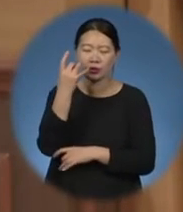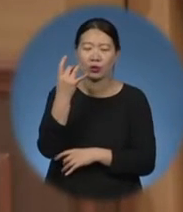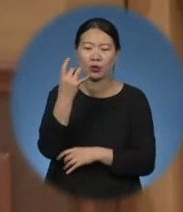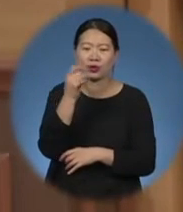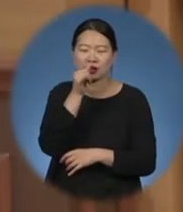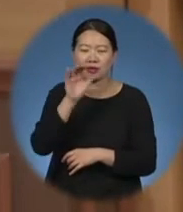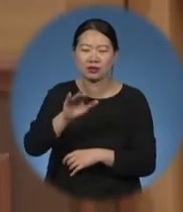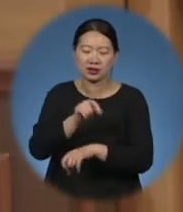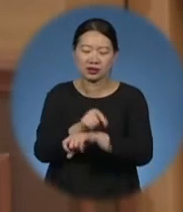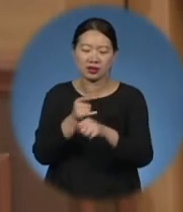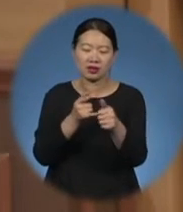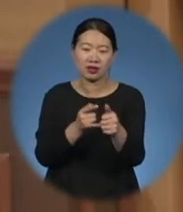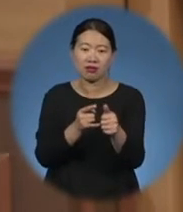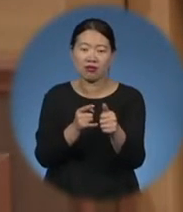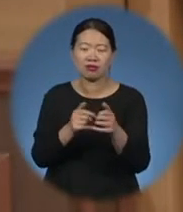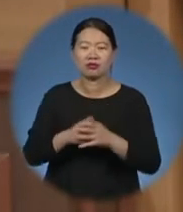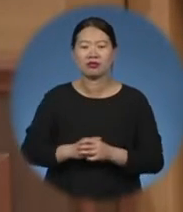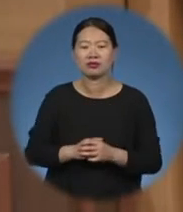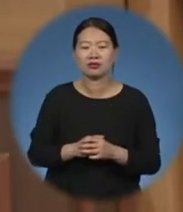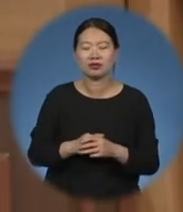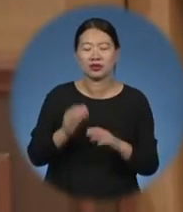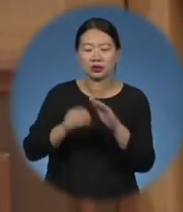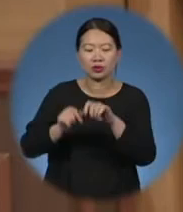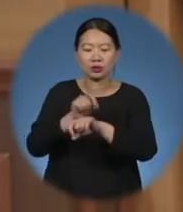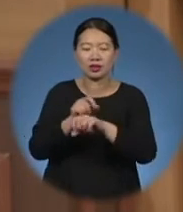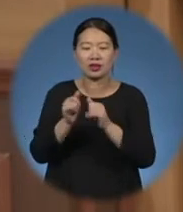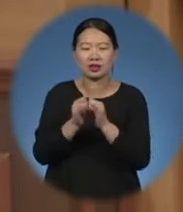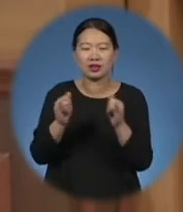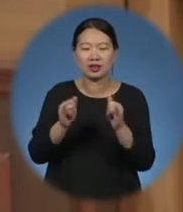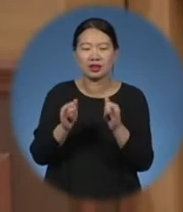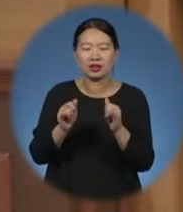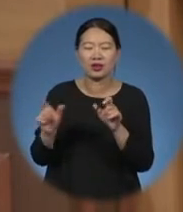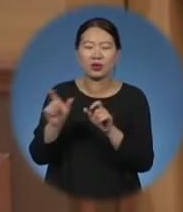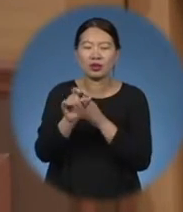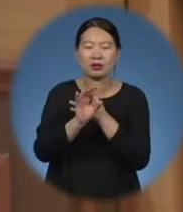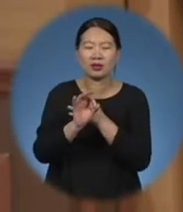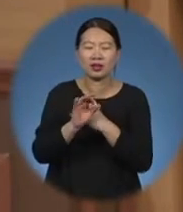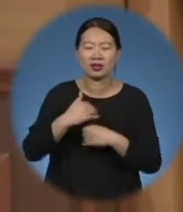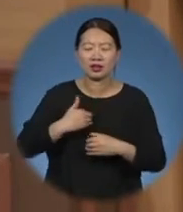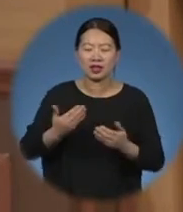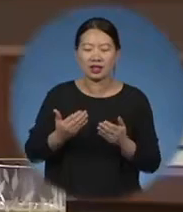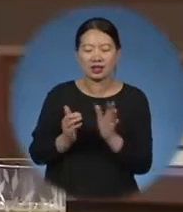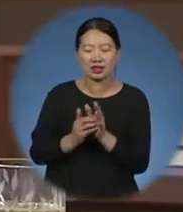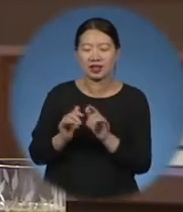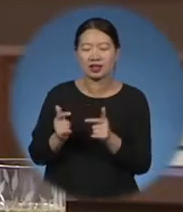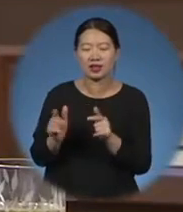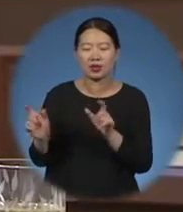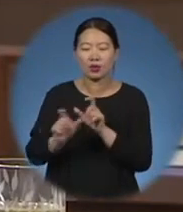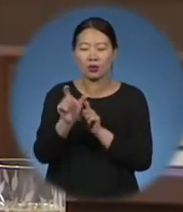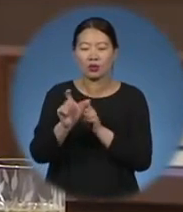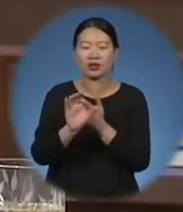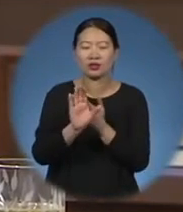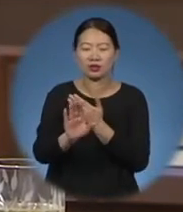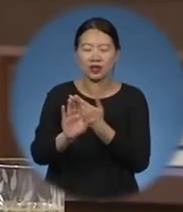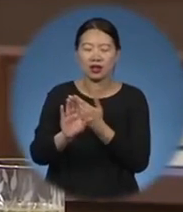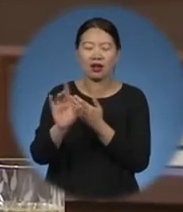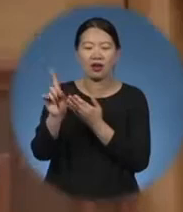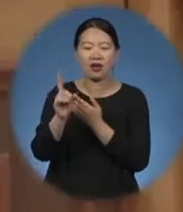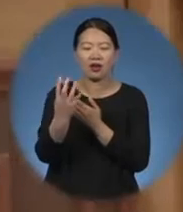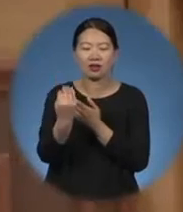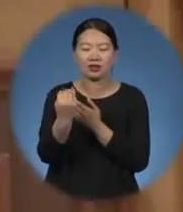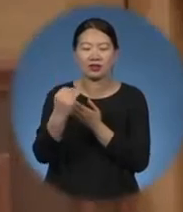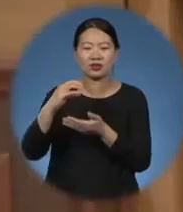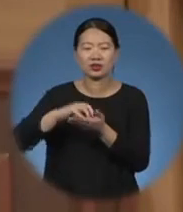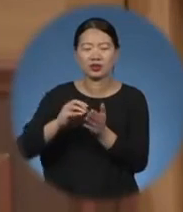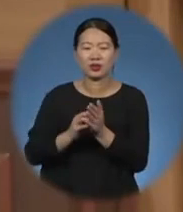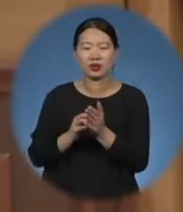일단 직원들 공무원들은 올리면 내 일 다 끝났다고 하는데 이거 올리는 게 중요하니까 올려서 사후 서비스 얼마나